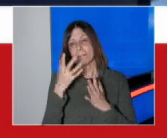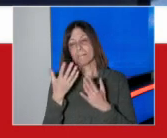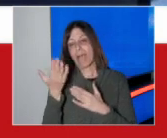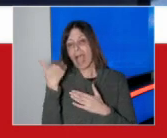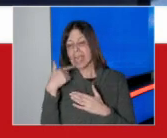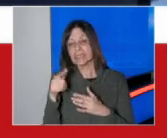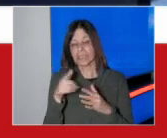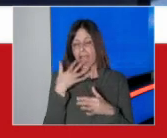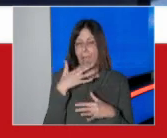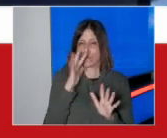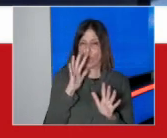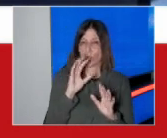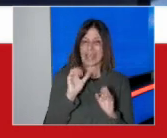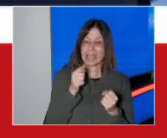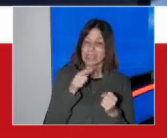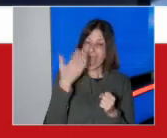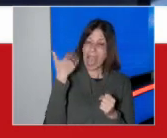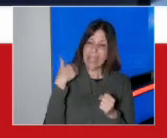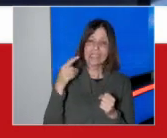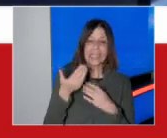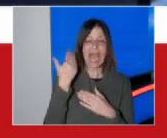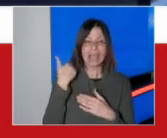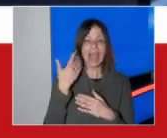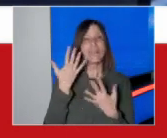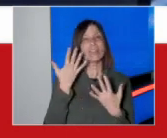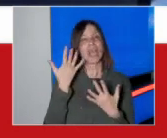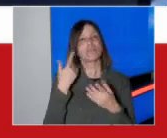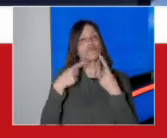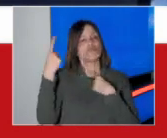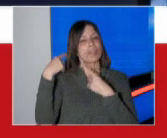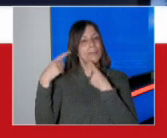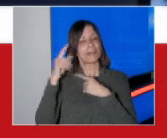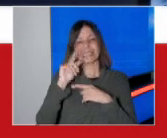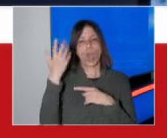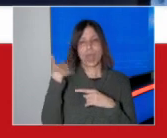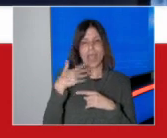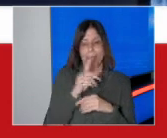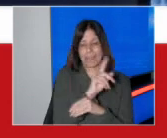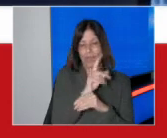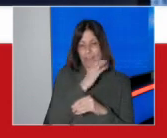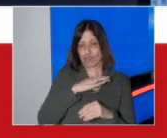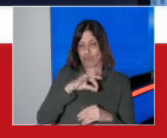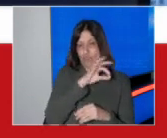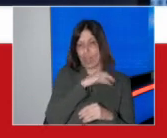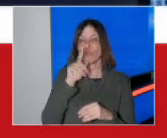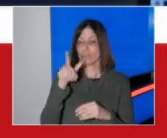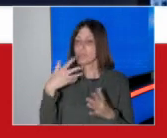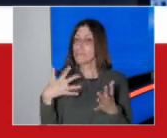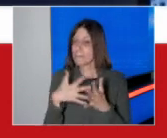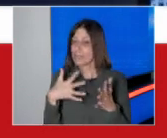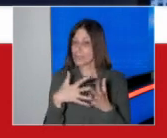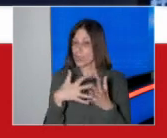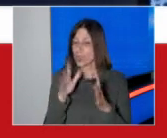הם חמורים, אם הם קרו, הם קרו לפני מספר שנים, הם לא קרו במשמרת שלנו, אבל הם ייבדקו